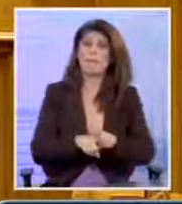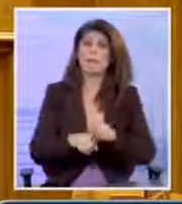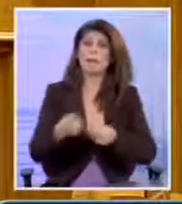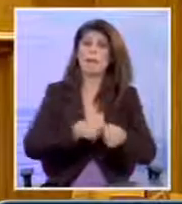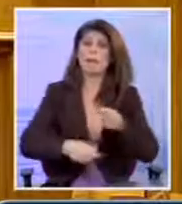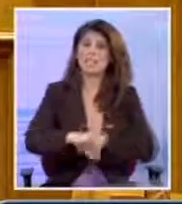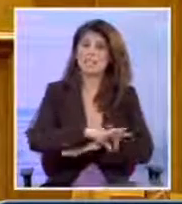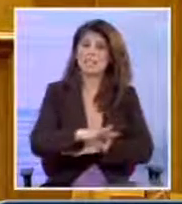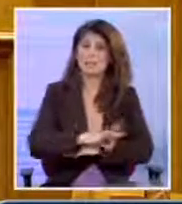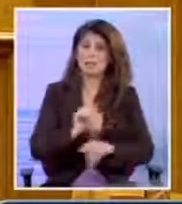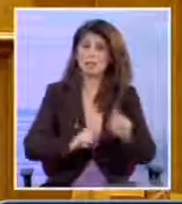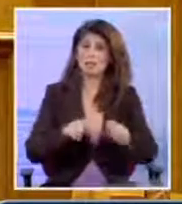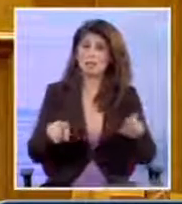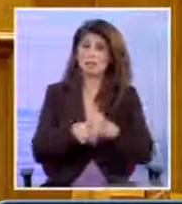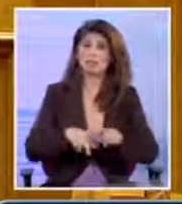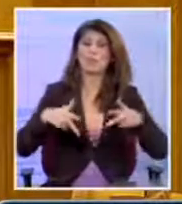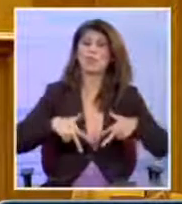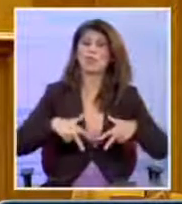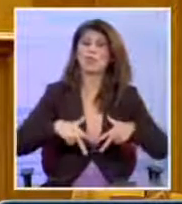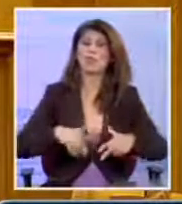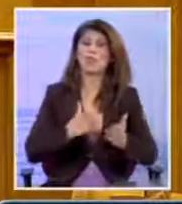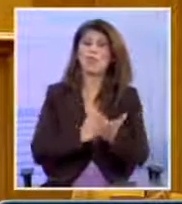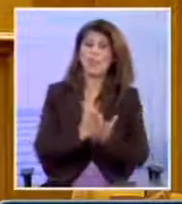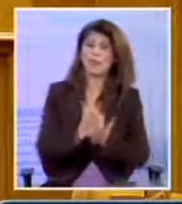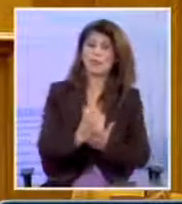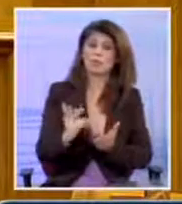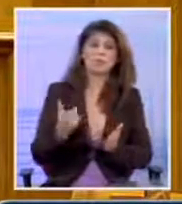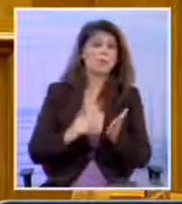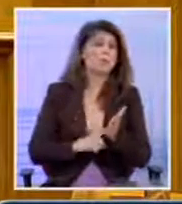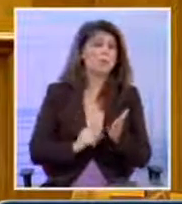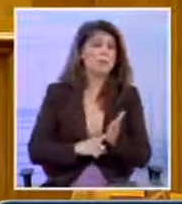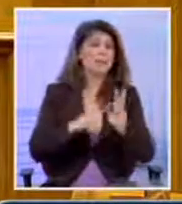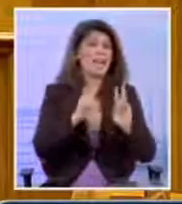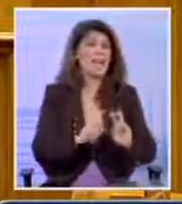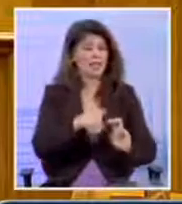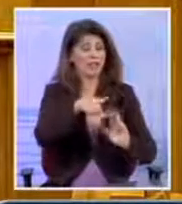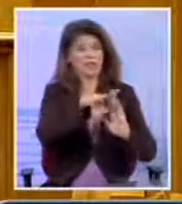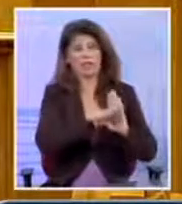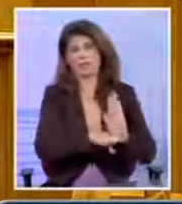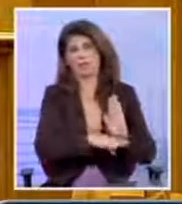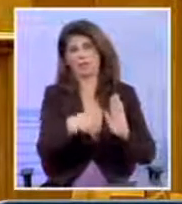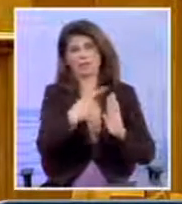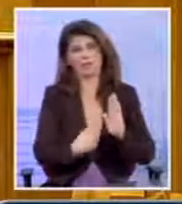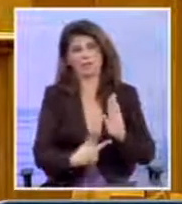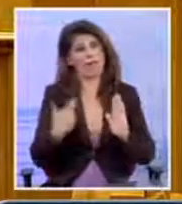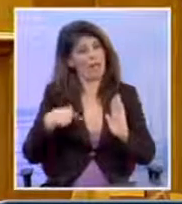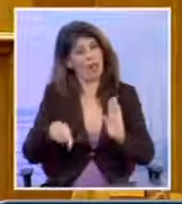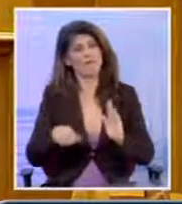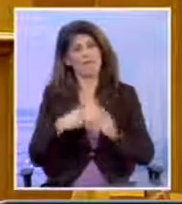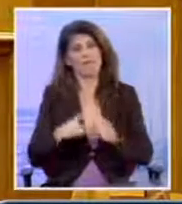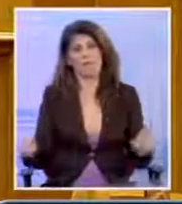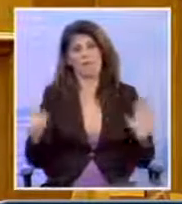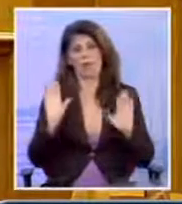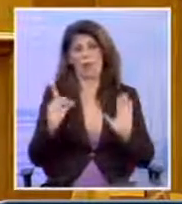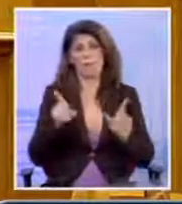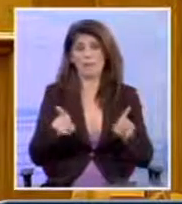το οποίο συντάξαμε μαζί με το Υπουργείο Δικαιοσύνης για το πώς πρέπει να ελεγχθεί η λίστα. Εκεί λοιπόν είναι η διαφορά μας και μαζί